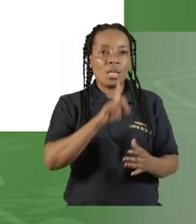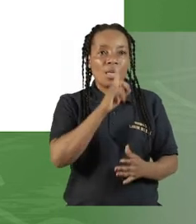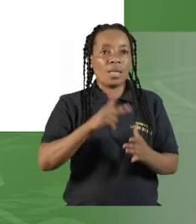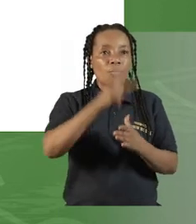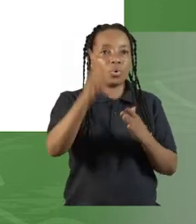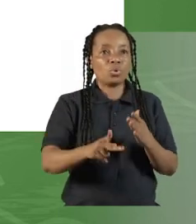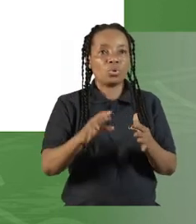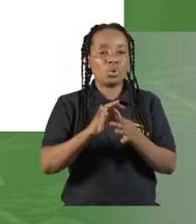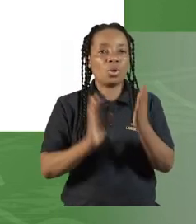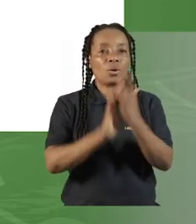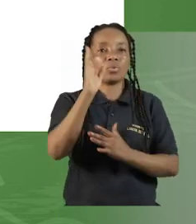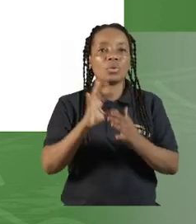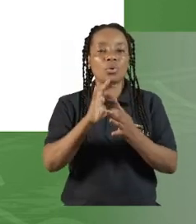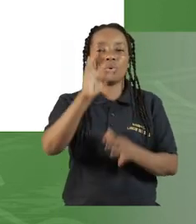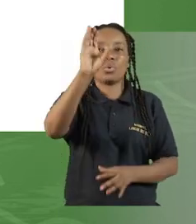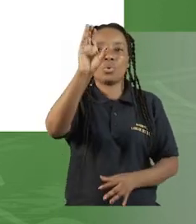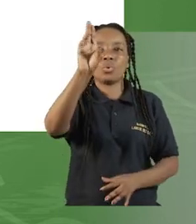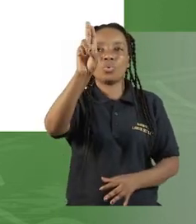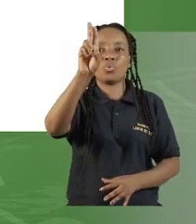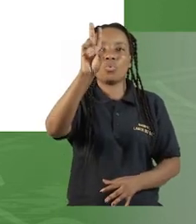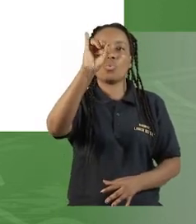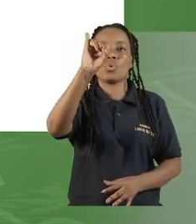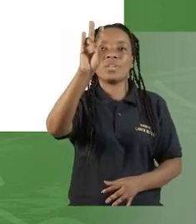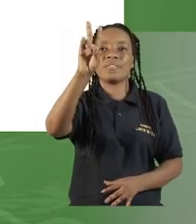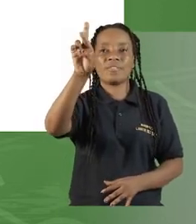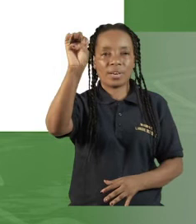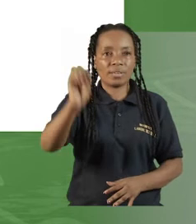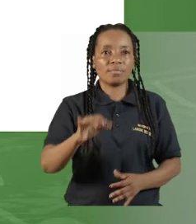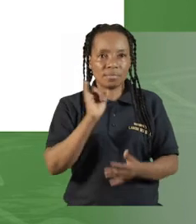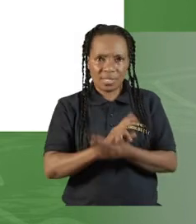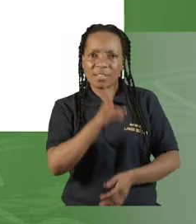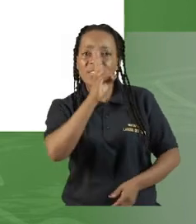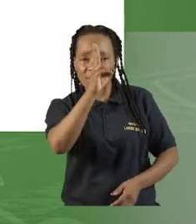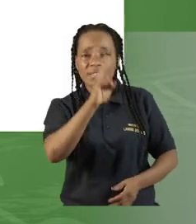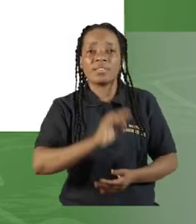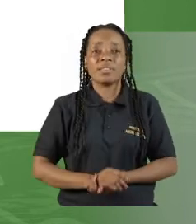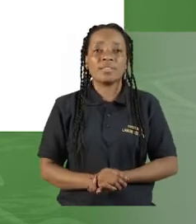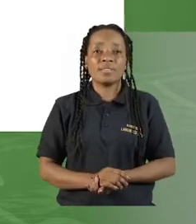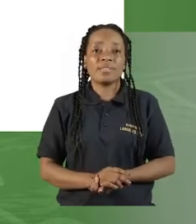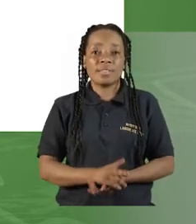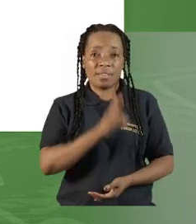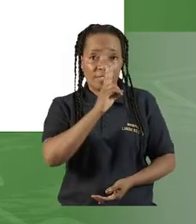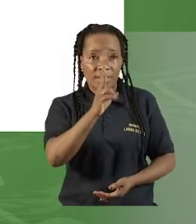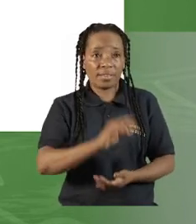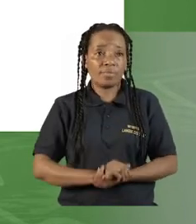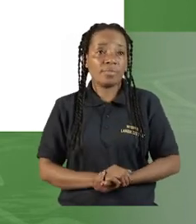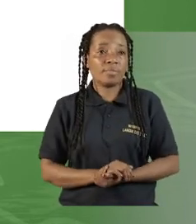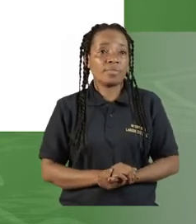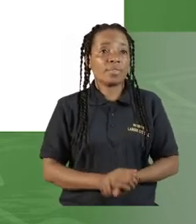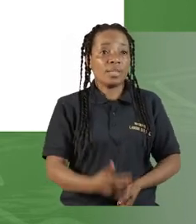Pour cette proposition, nous répondons par vrai. Nous avons la combustion du cuivre est une